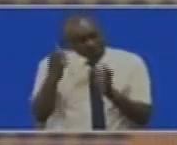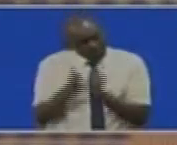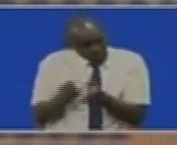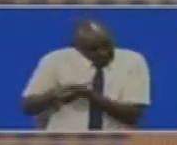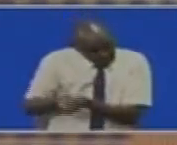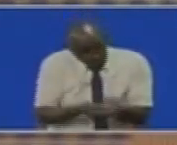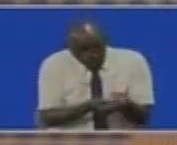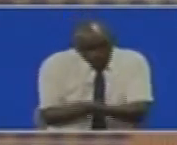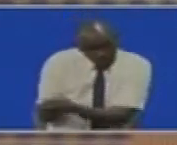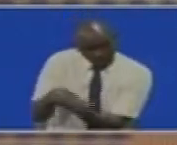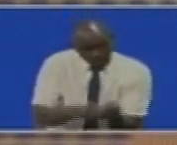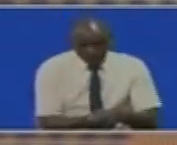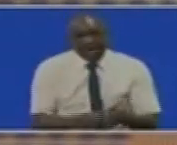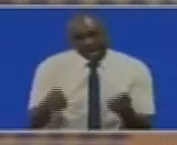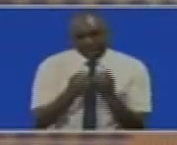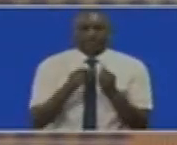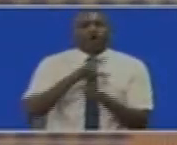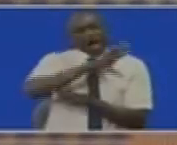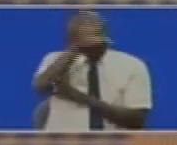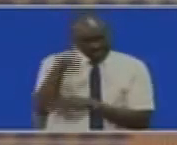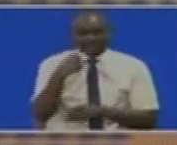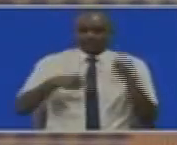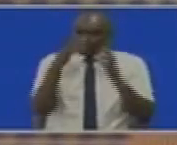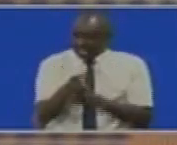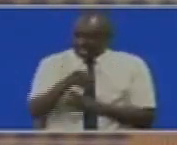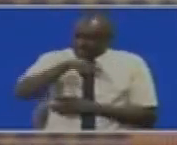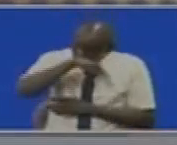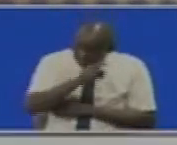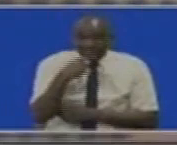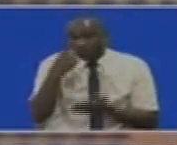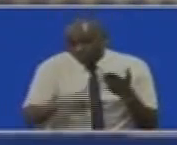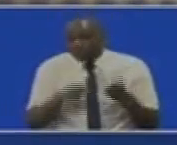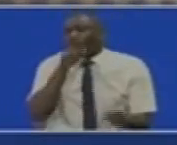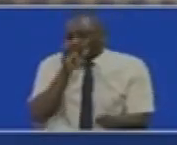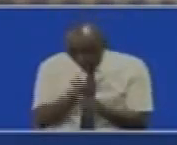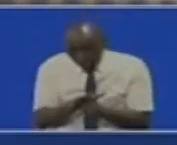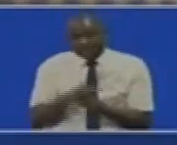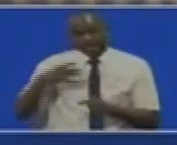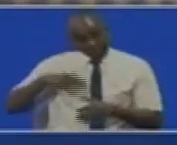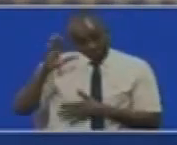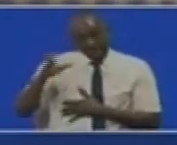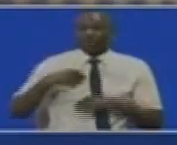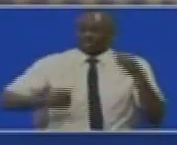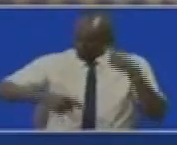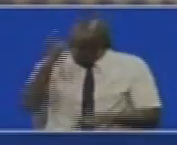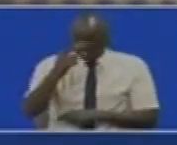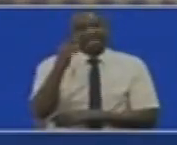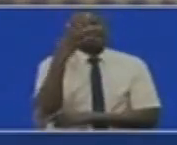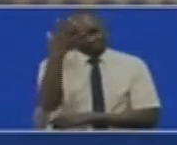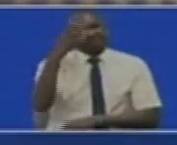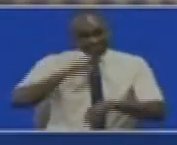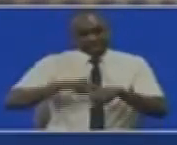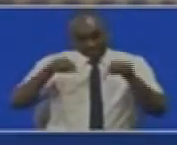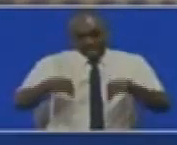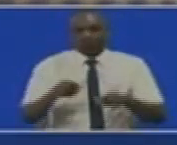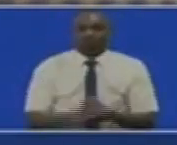ya mpira wa magongo klabu bingwa barani Afrika wameahidi mashabiki wao kuwa wataliibua taji hilo kwa mara ya tano